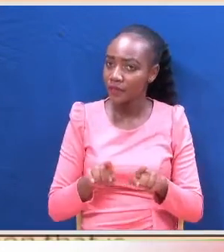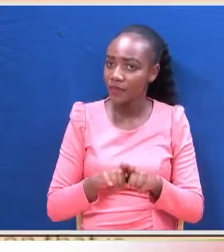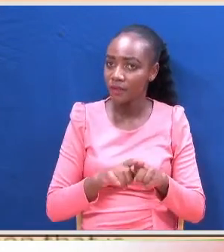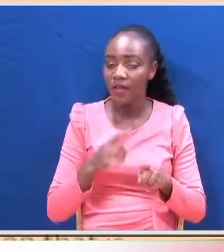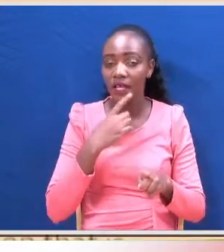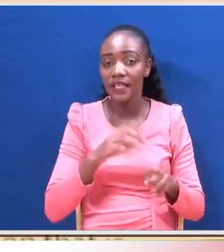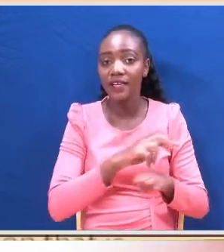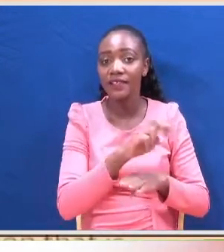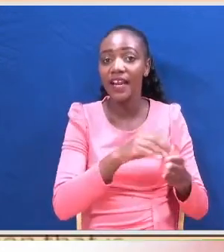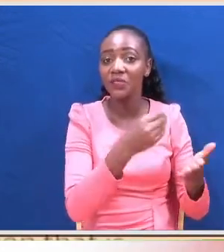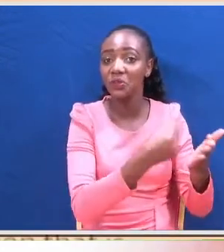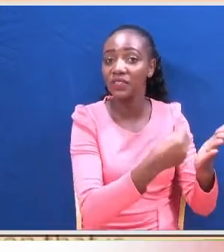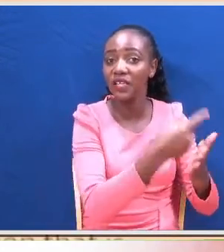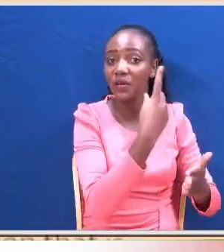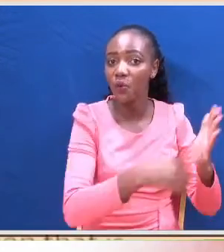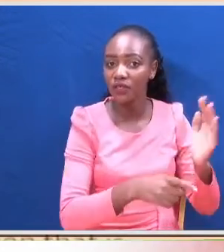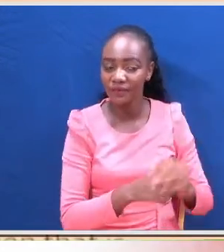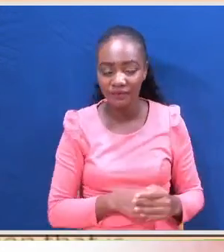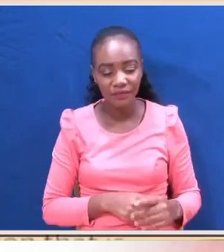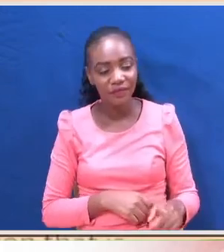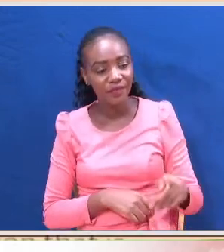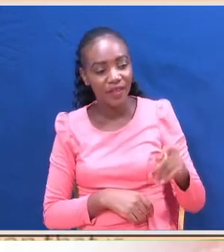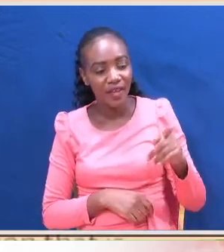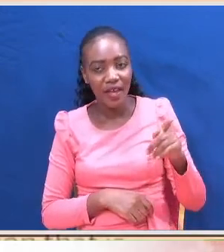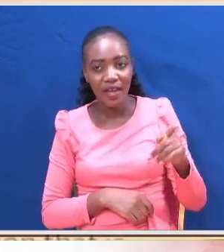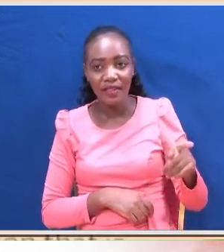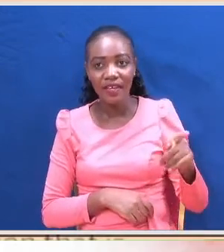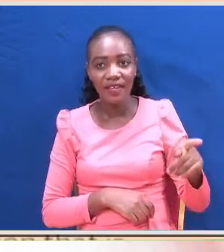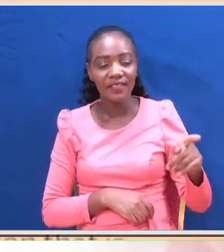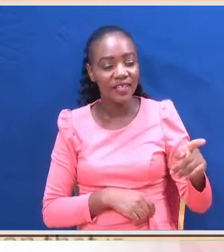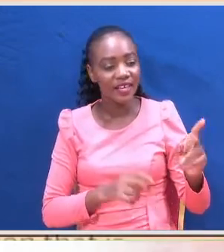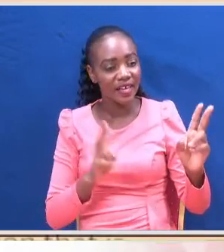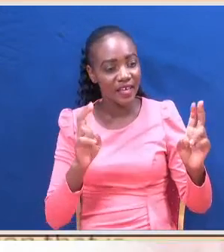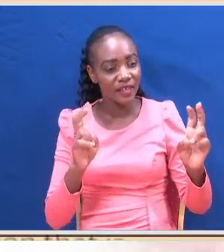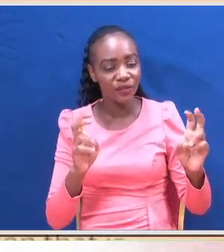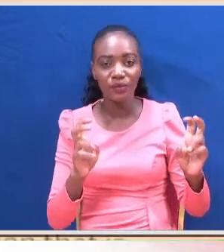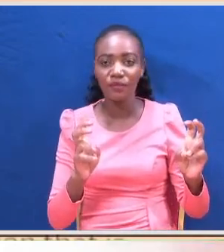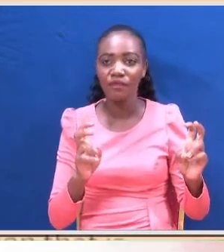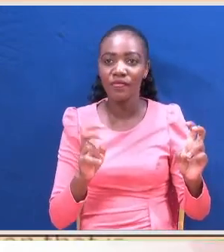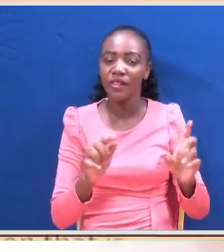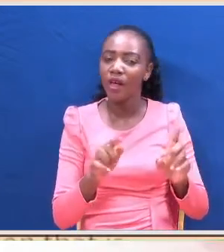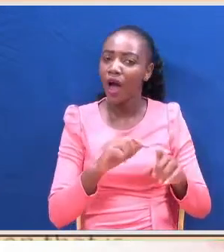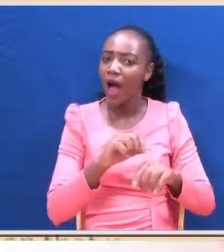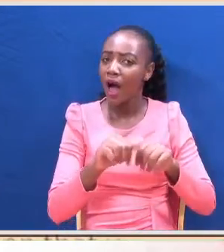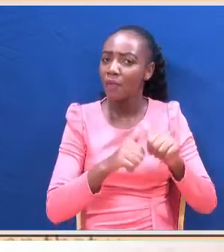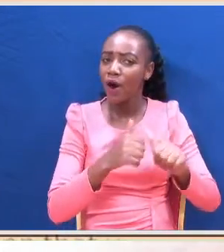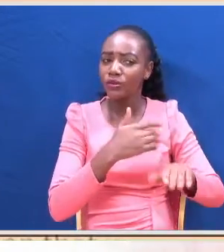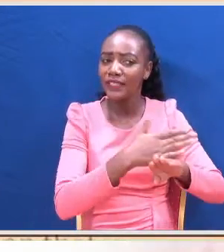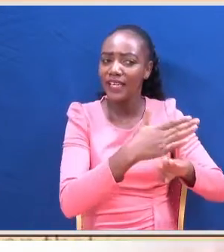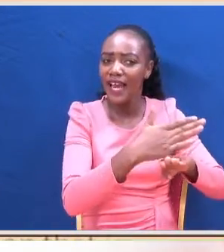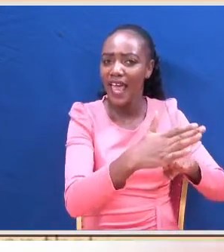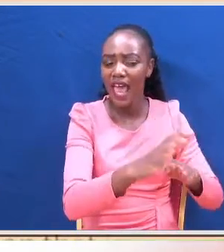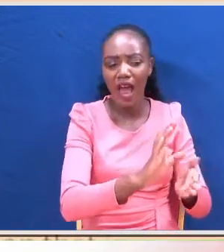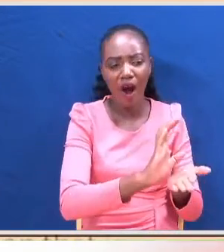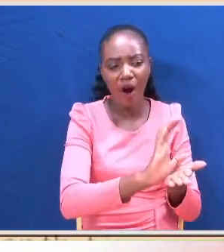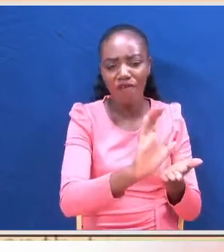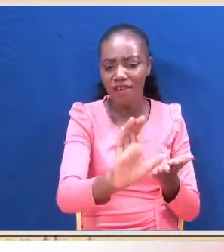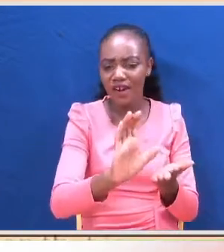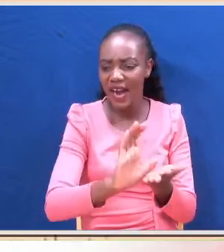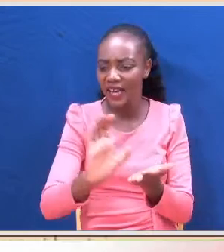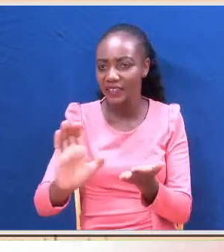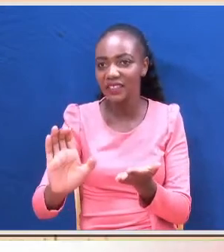treasury. That this inordinate 4-month delay may lead to